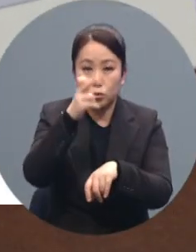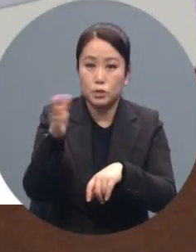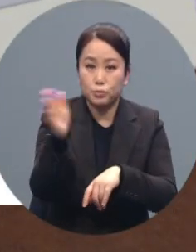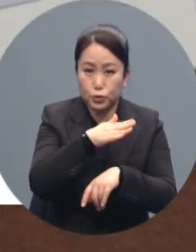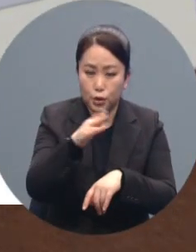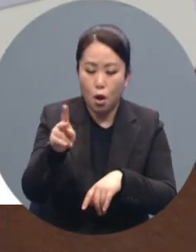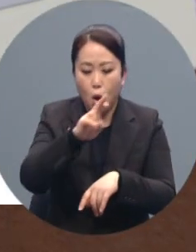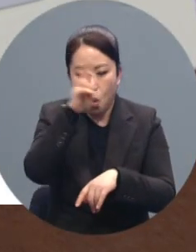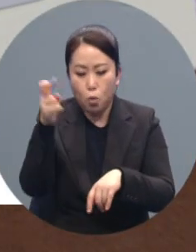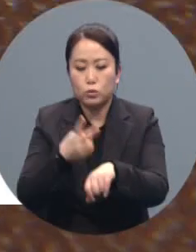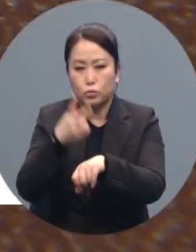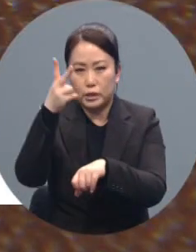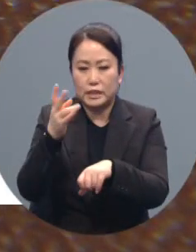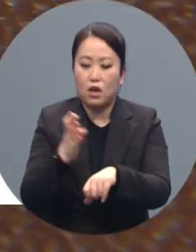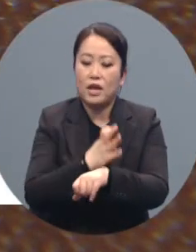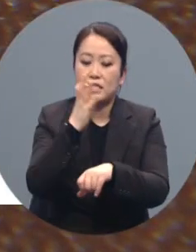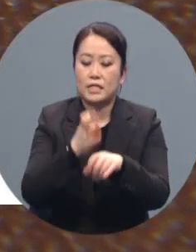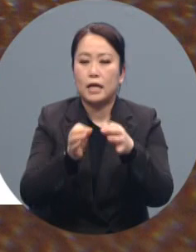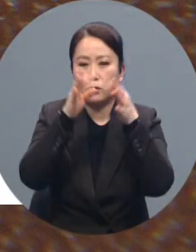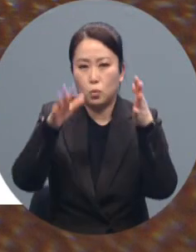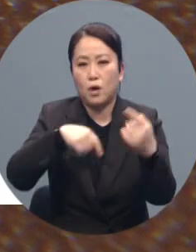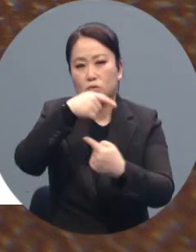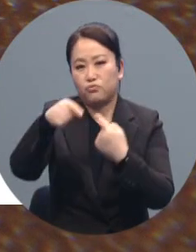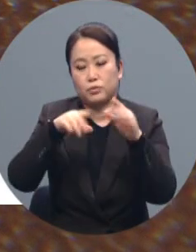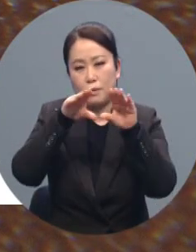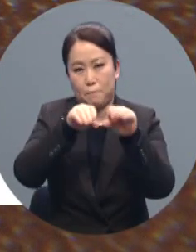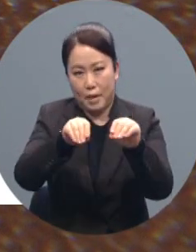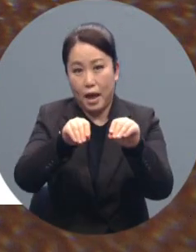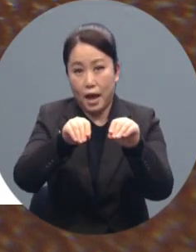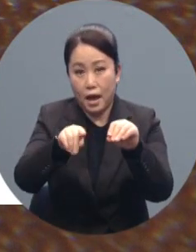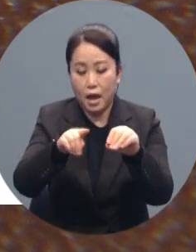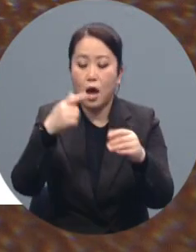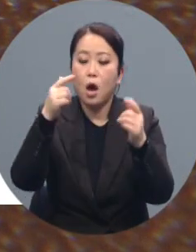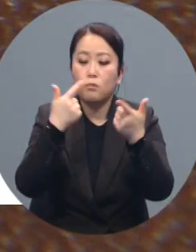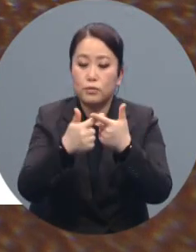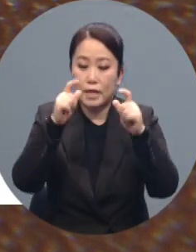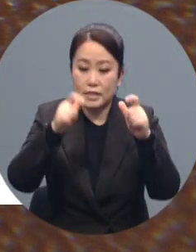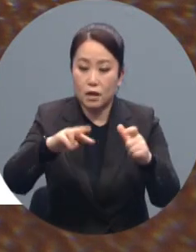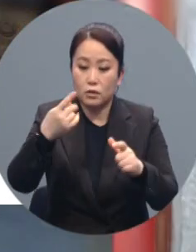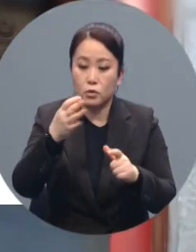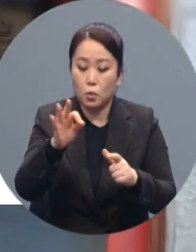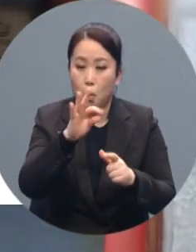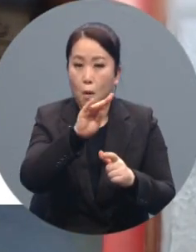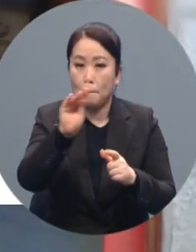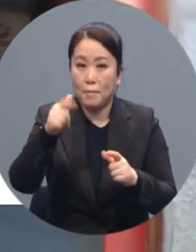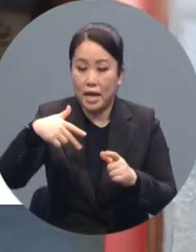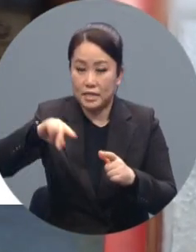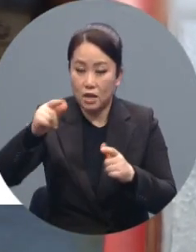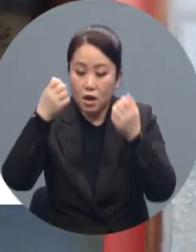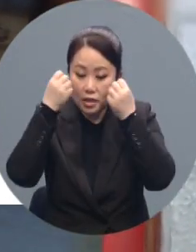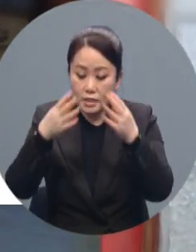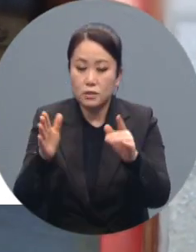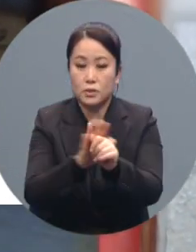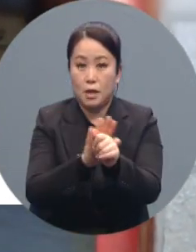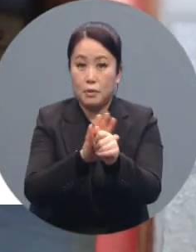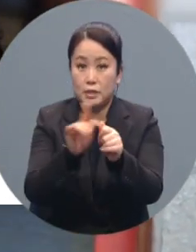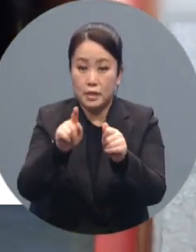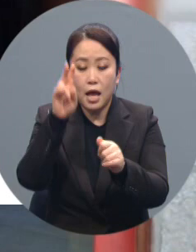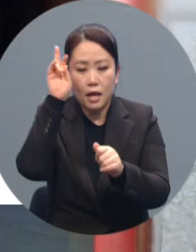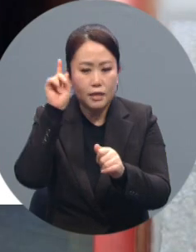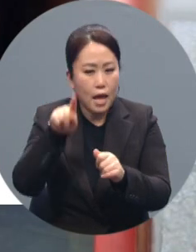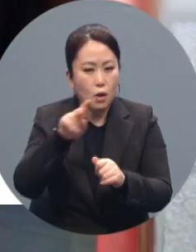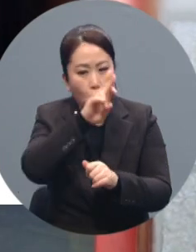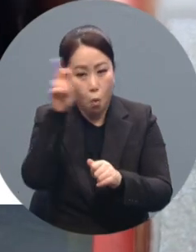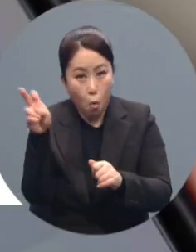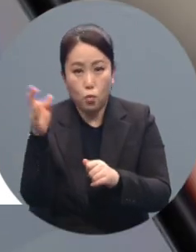운영을 중단 합니다 비앤케이 부산에는 부산 지역화폐 동백 쩐의 신규 서비스를 내일 오후